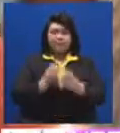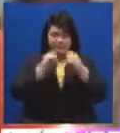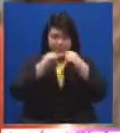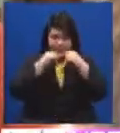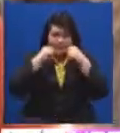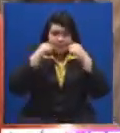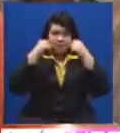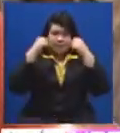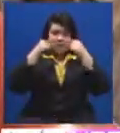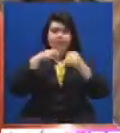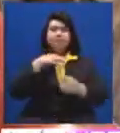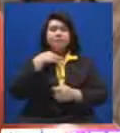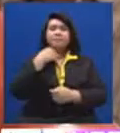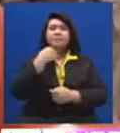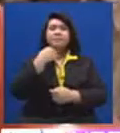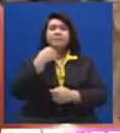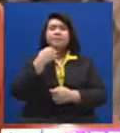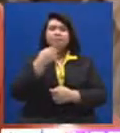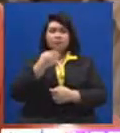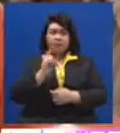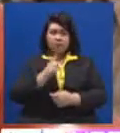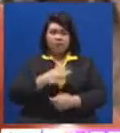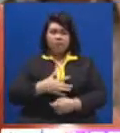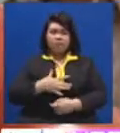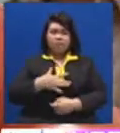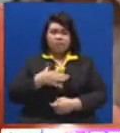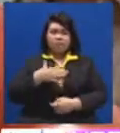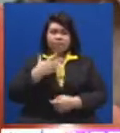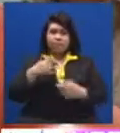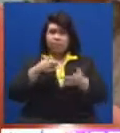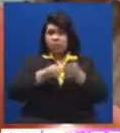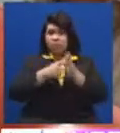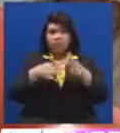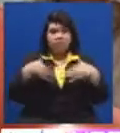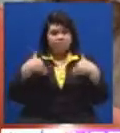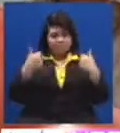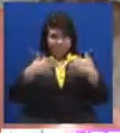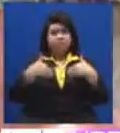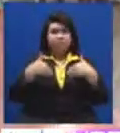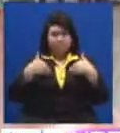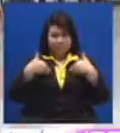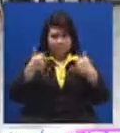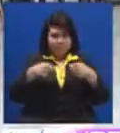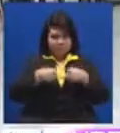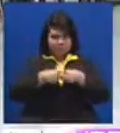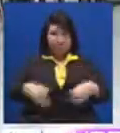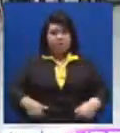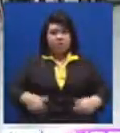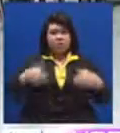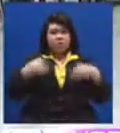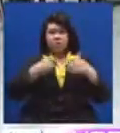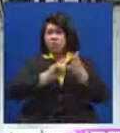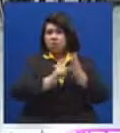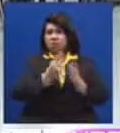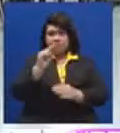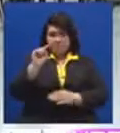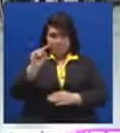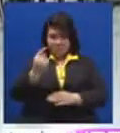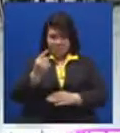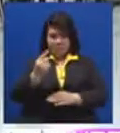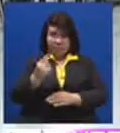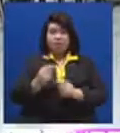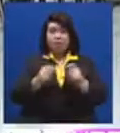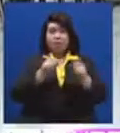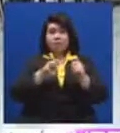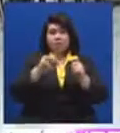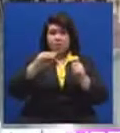พร้อมน้ำเสียงสั่นเครือแสดงถึงความดีใจและสามารถเริ่มต้นชีวิตใหม่ได้อีกครั้งของนายทิ้งชั้นตะชาวบ้านตำบลคุ้งสำเภาอำเภอมโน